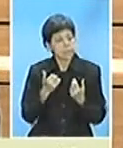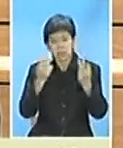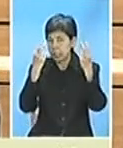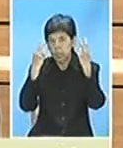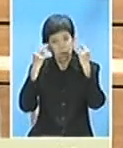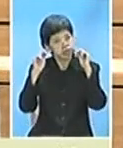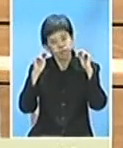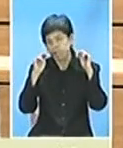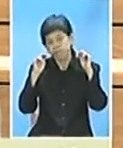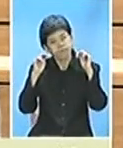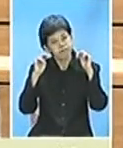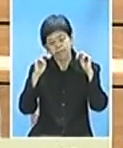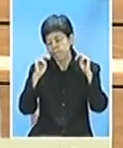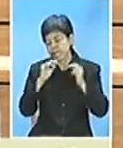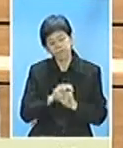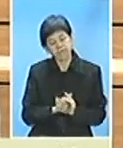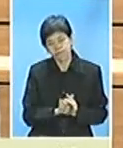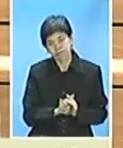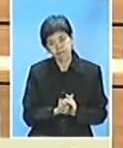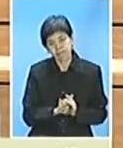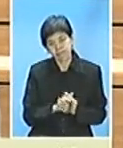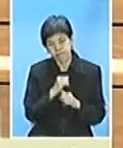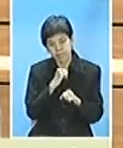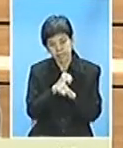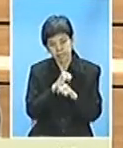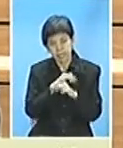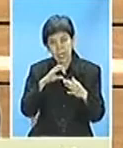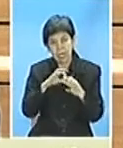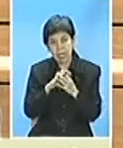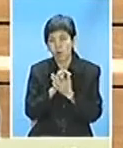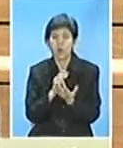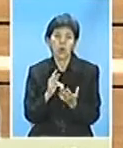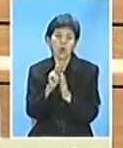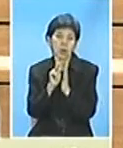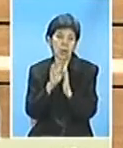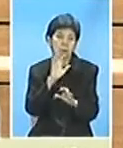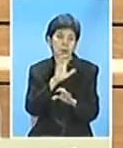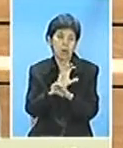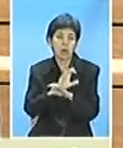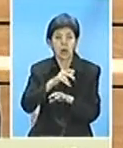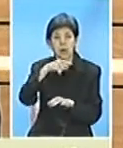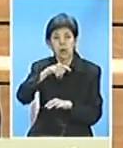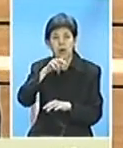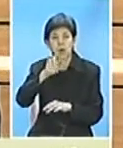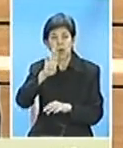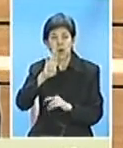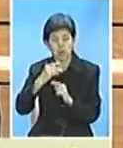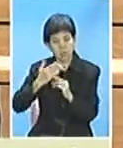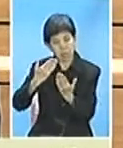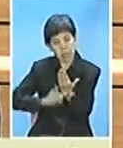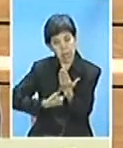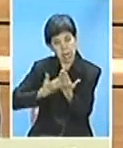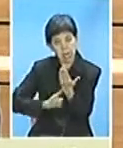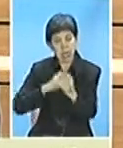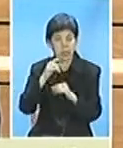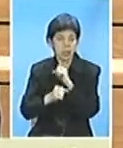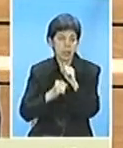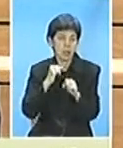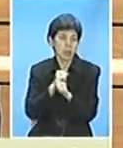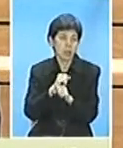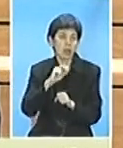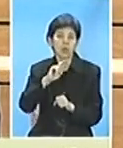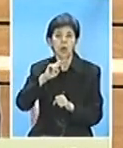วในการบังคับใช้พระราชบัญญัติจัดตั้งสำนักงานสลากกินแบ่งรัฐบาลปีพุทธศักรา